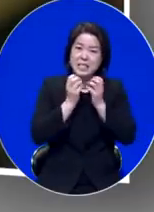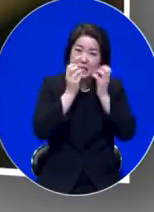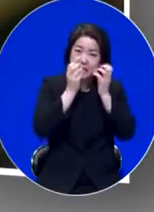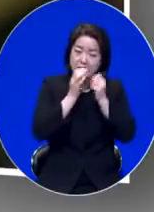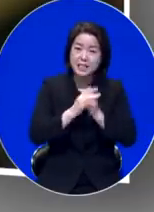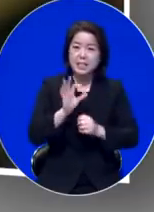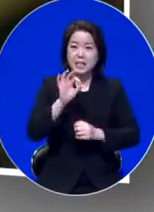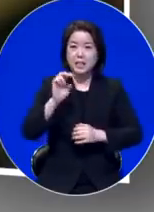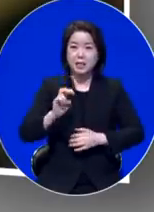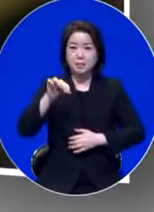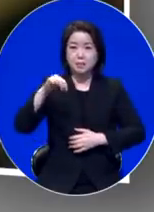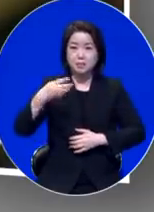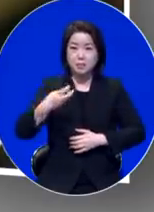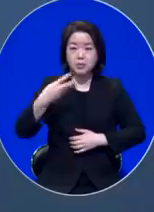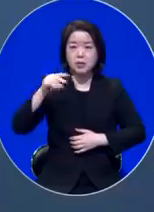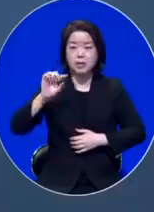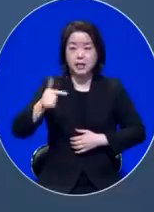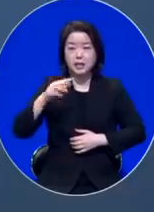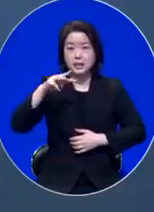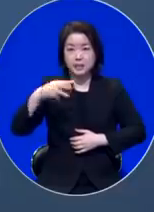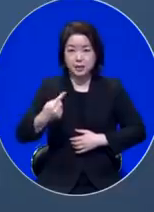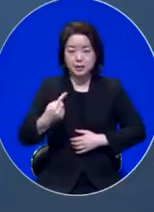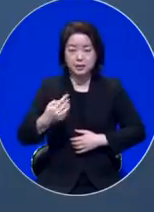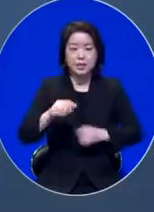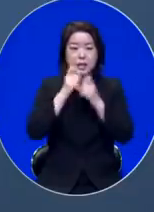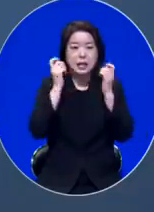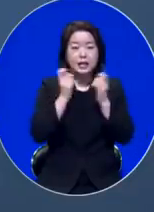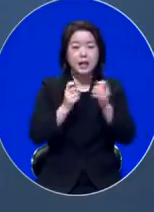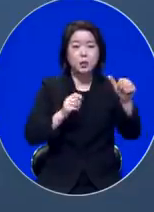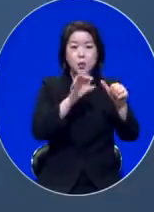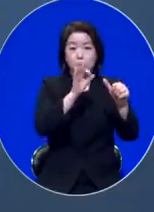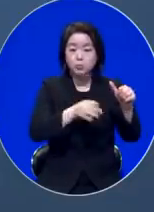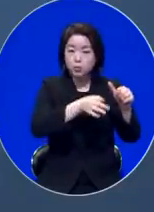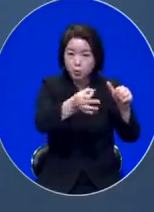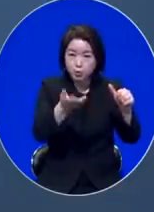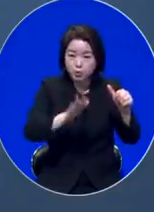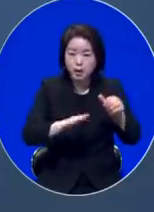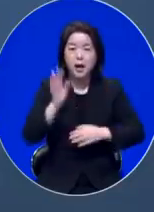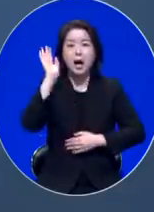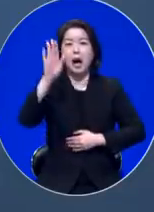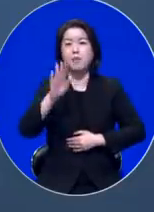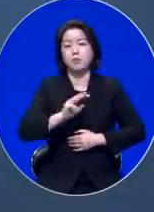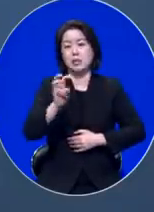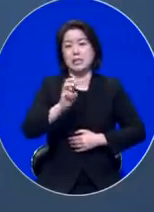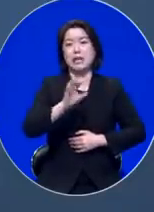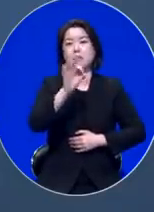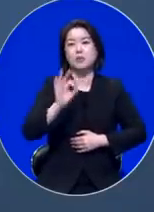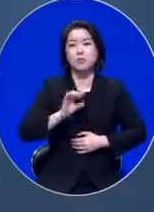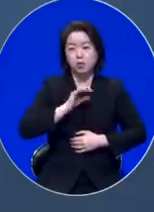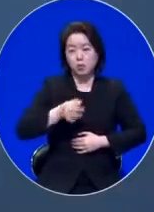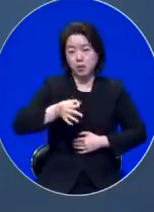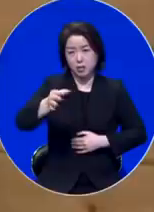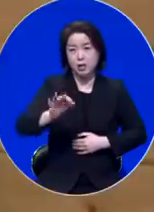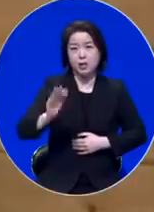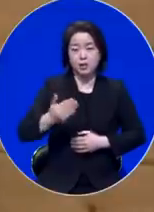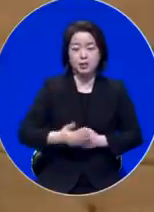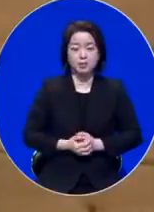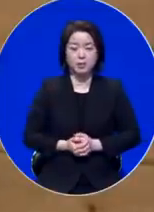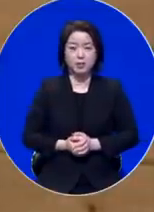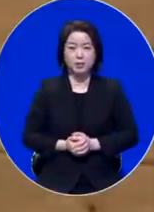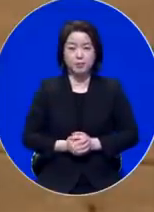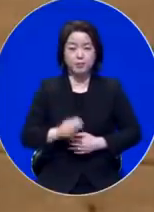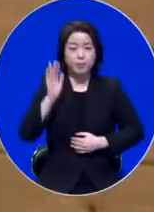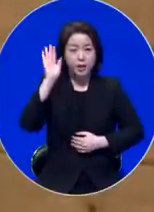경우 종전의 이제 50% 까지 부담을 했던 부분을 30 프렌드 5인데 봉 부담 뷰를 많이 낮췄습니다 예